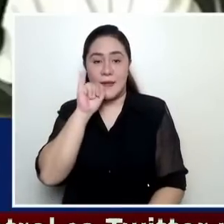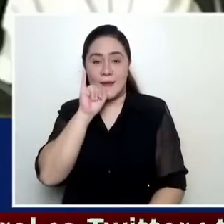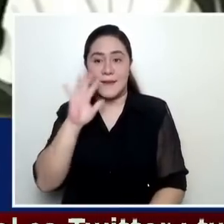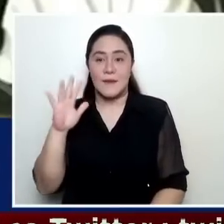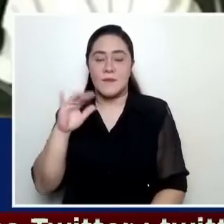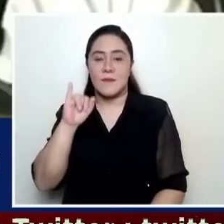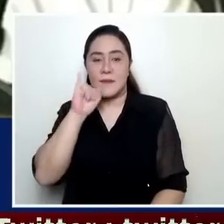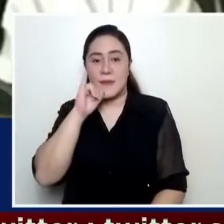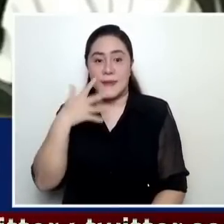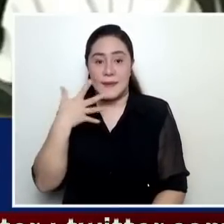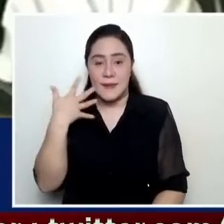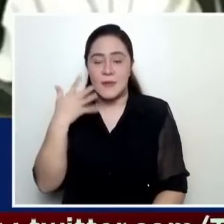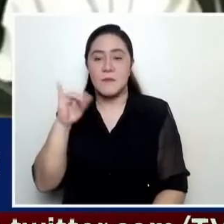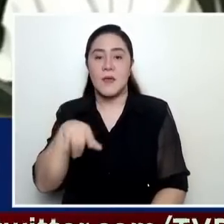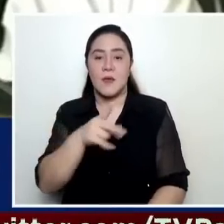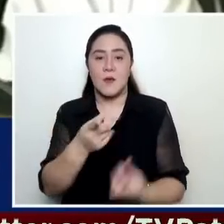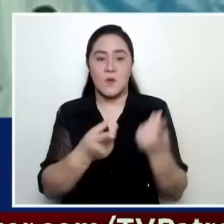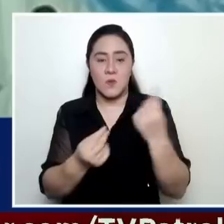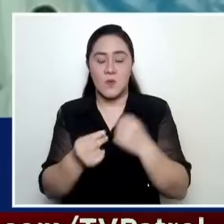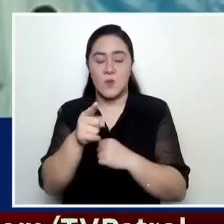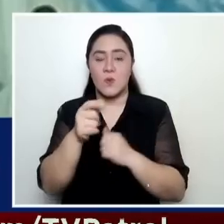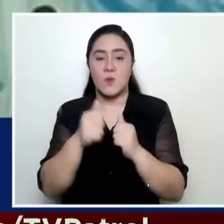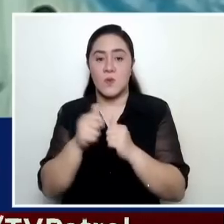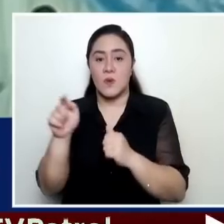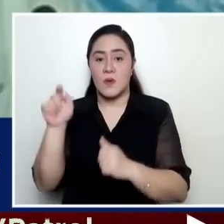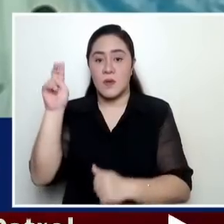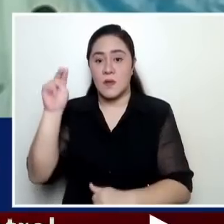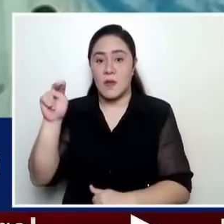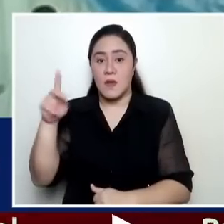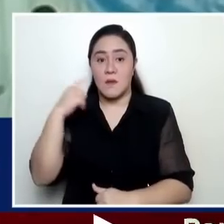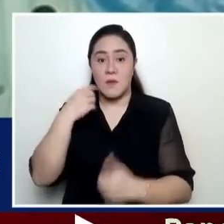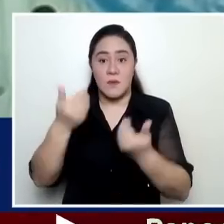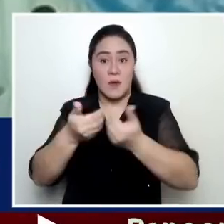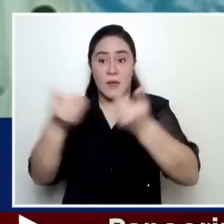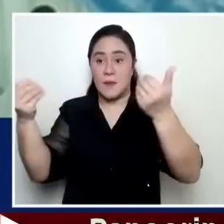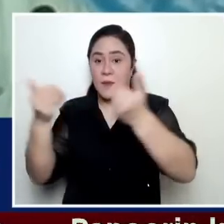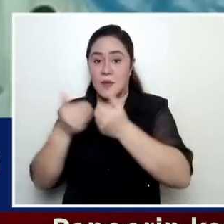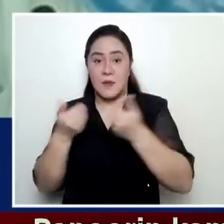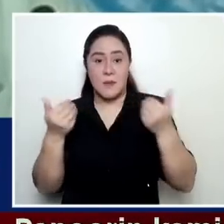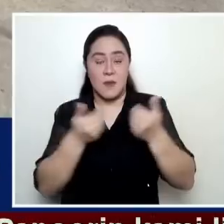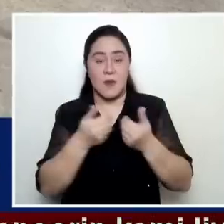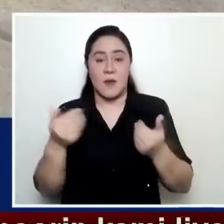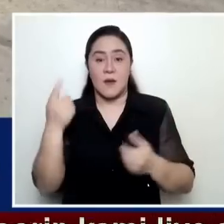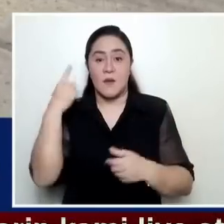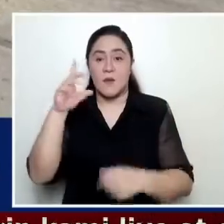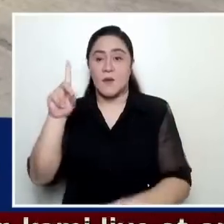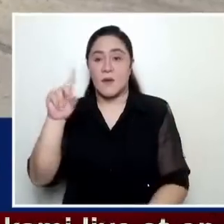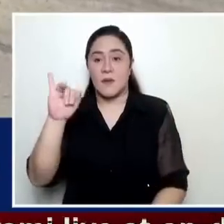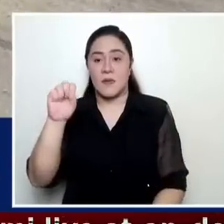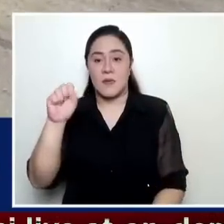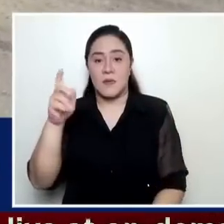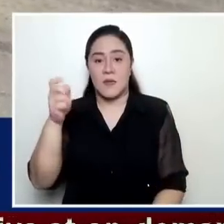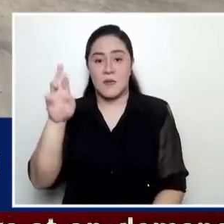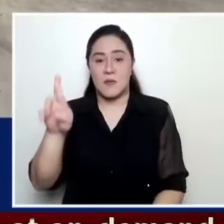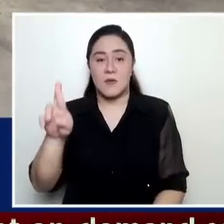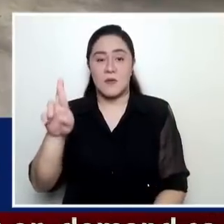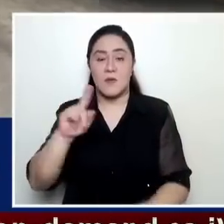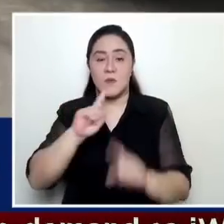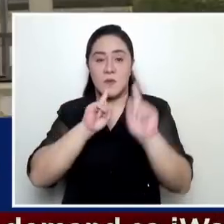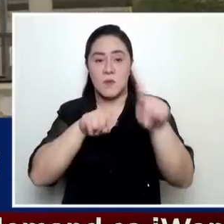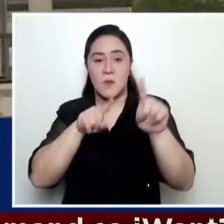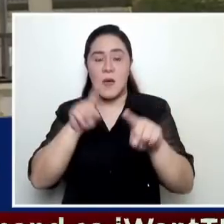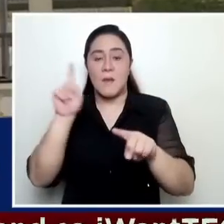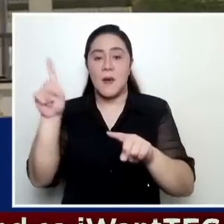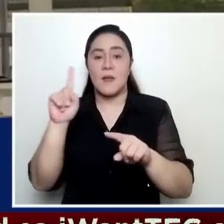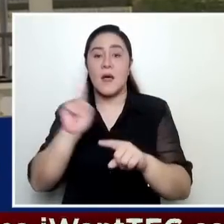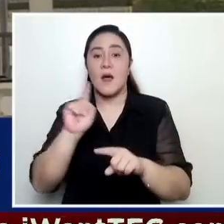suwestyon nito na hindi na kailangan ng bansang isang hiwalay na ahensya para sa disaster response at kailangan lamang umano na palakasin lalo